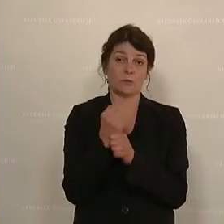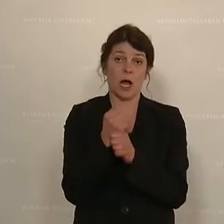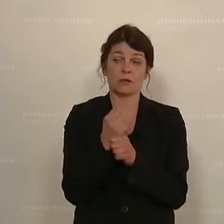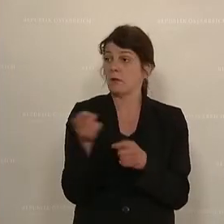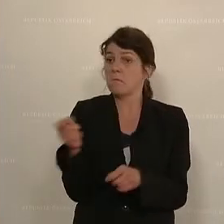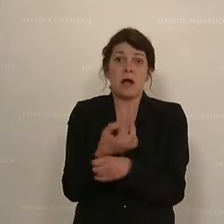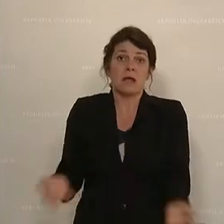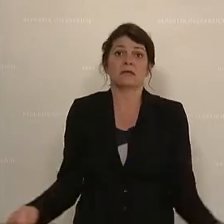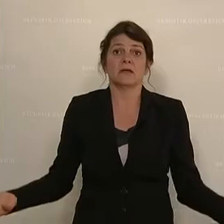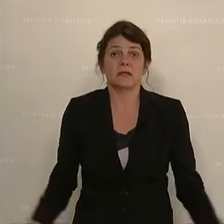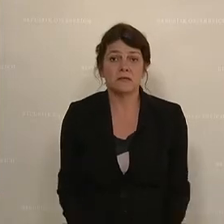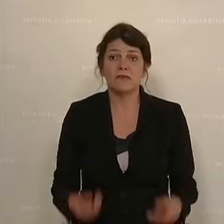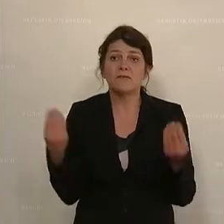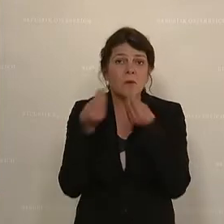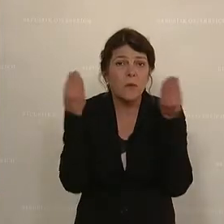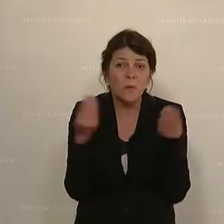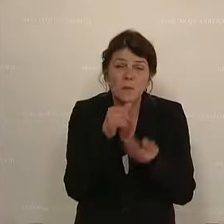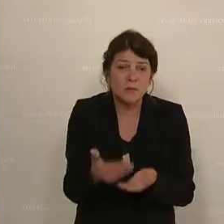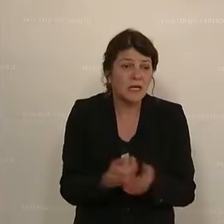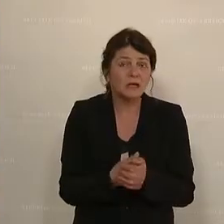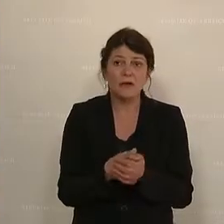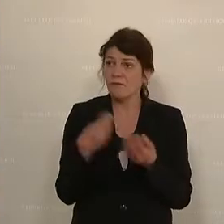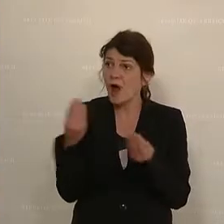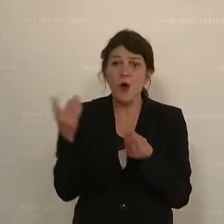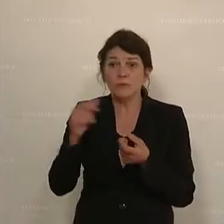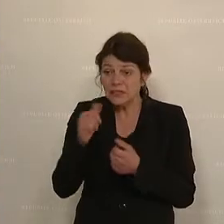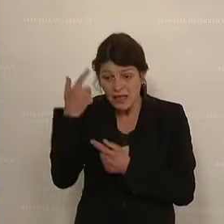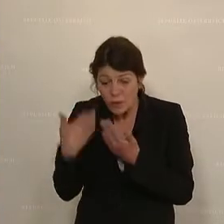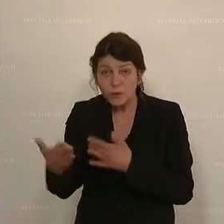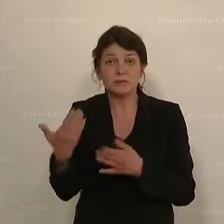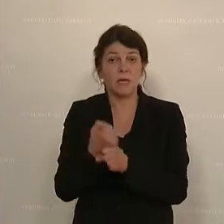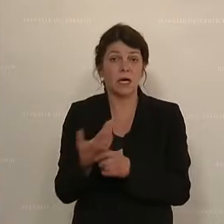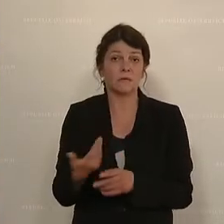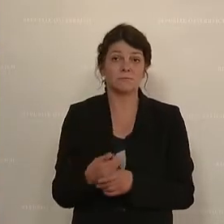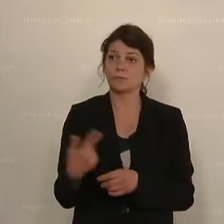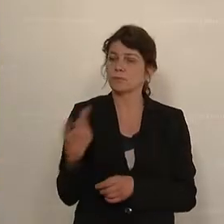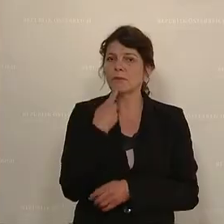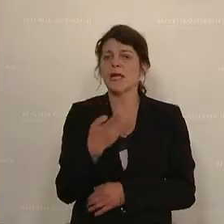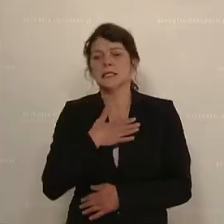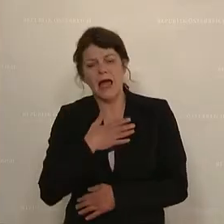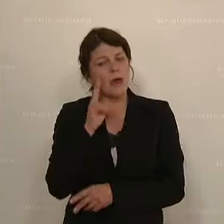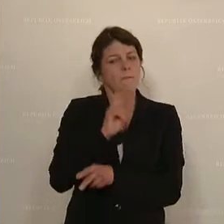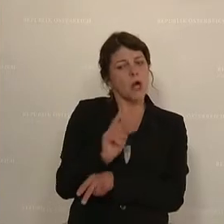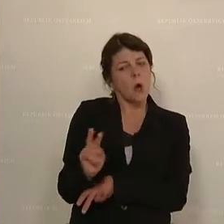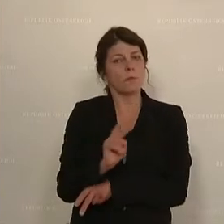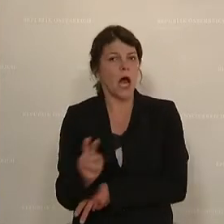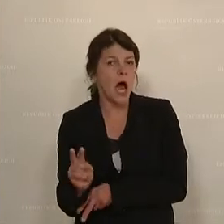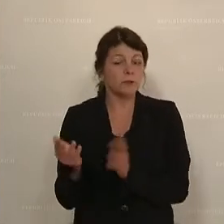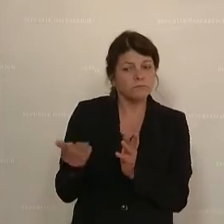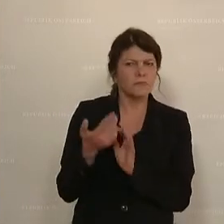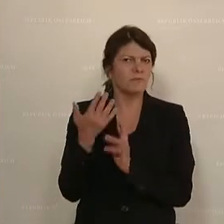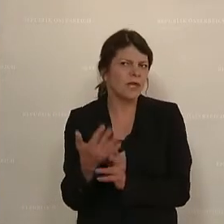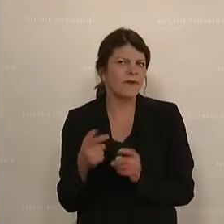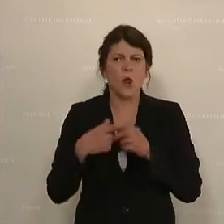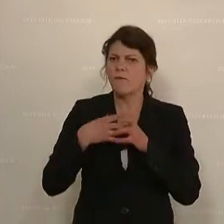sie nicht. Warum nicht? Warum agieren Sie nicht? Stattdessen sagt sie, wir beobachten das. Wie viel und wie lange wollen